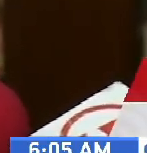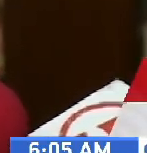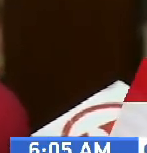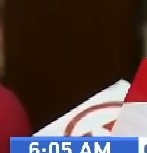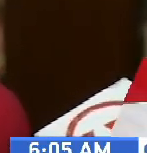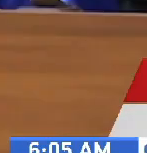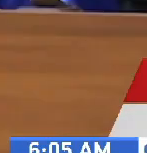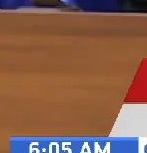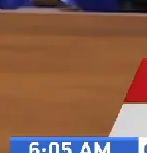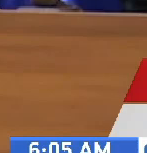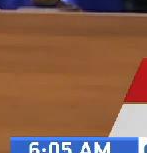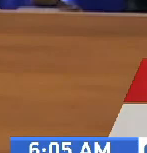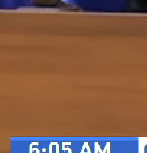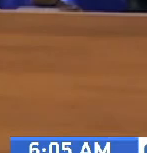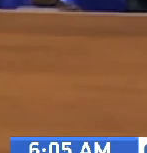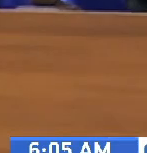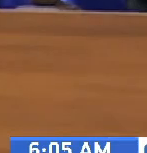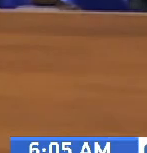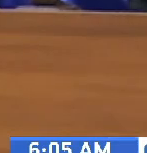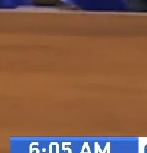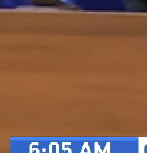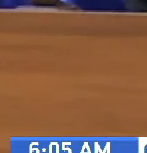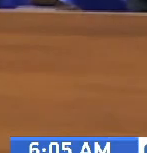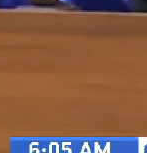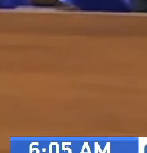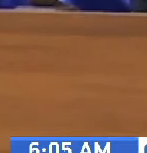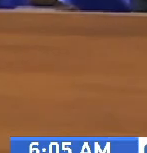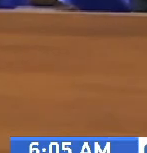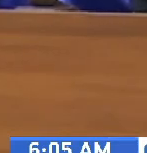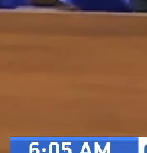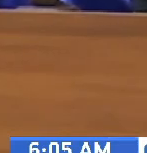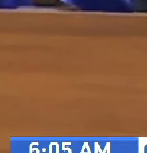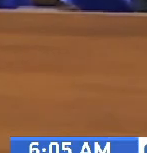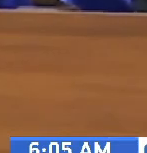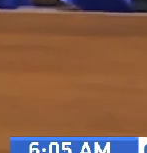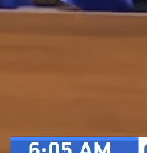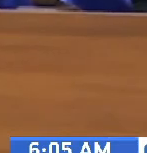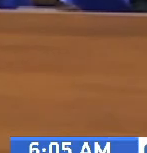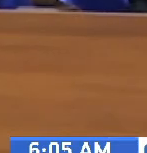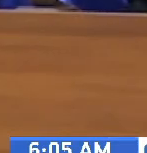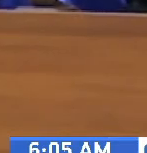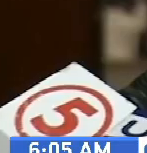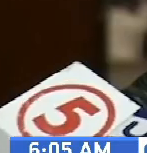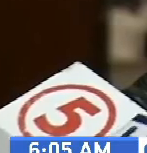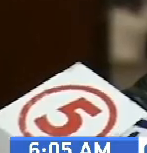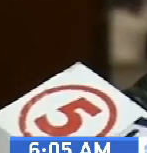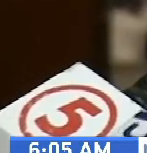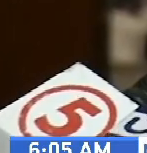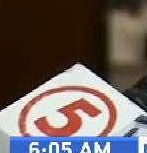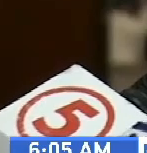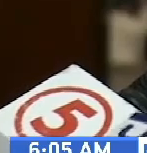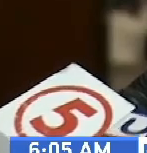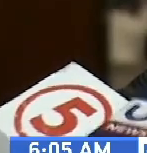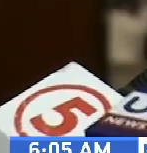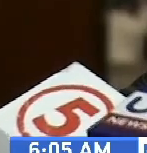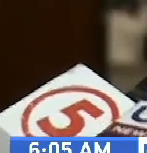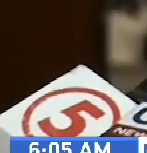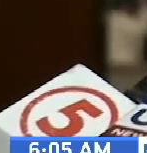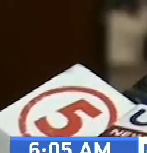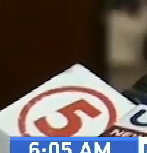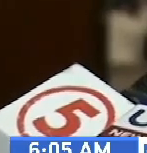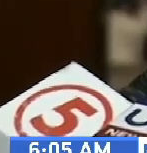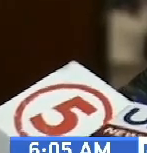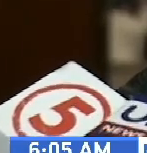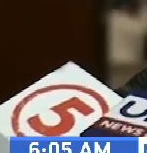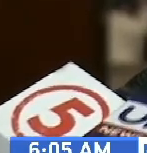dad's inauguration. May nagsasuggest sa Fort Santiago rin, pero outdoor pa rin. May nagsasabi rin na katulad ni Presidente